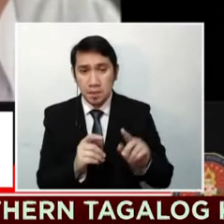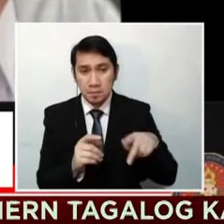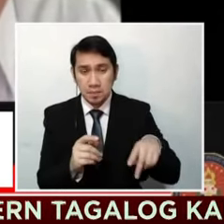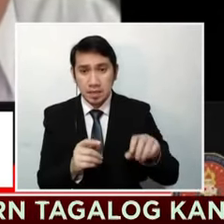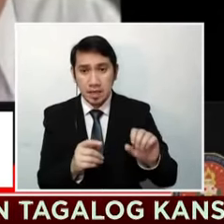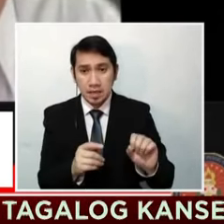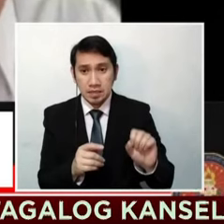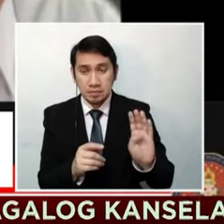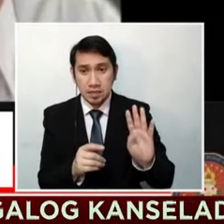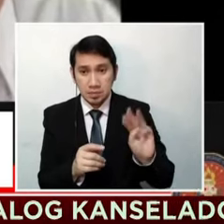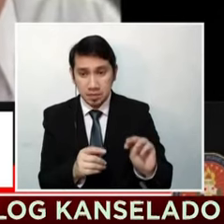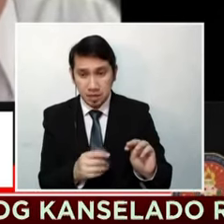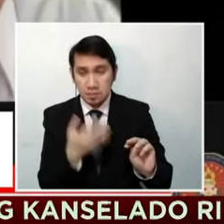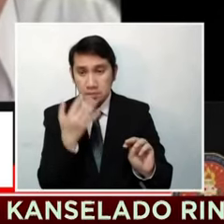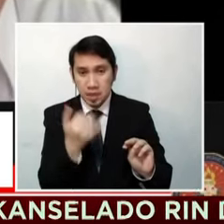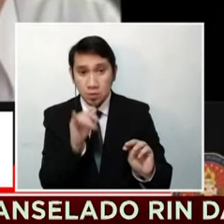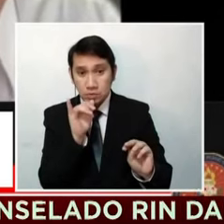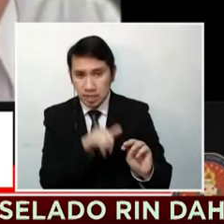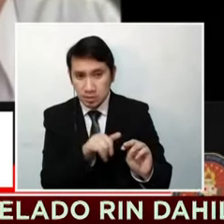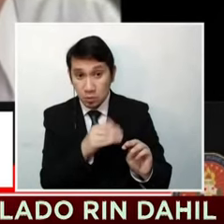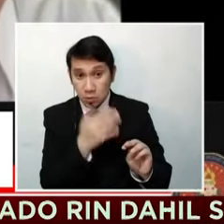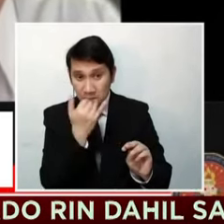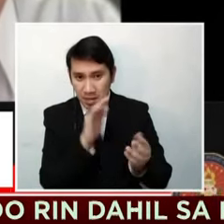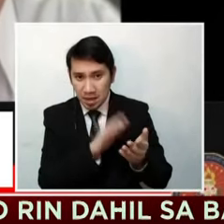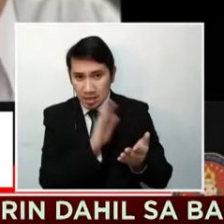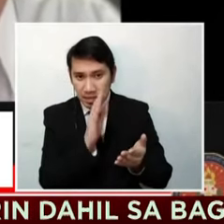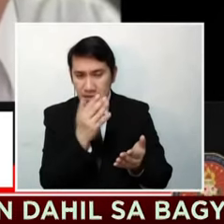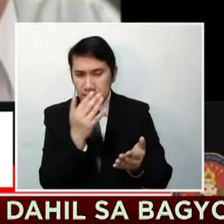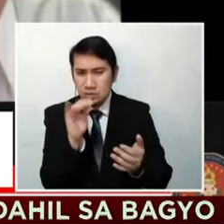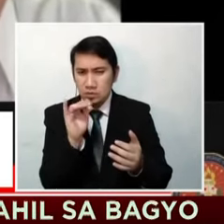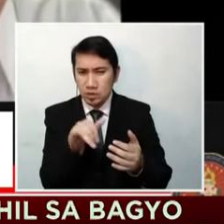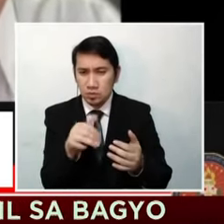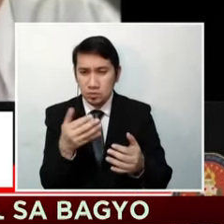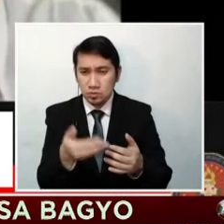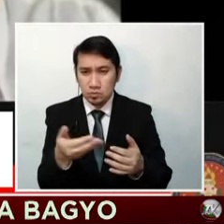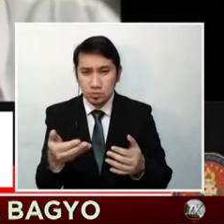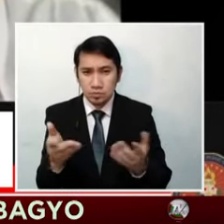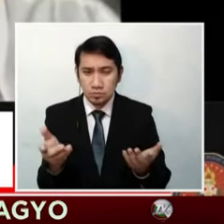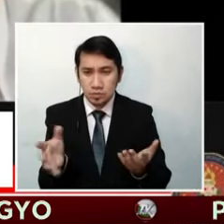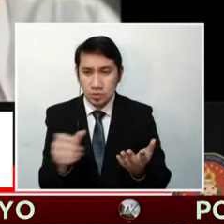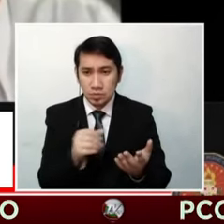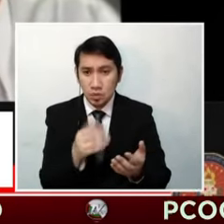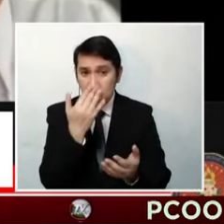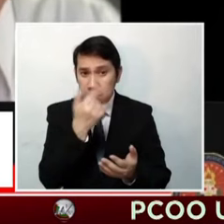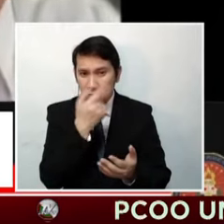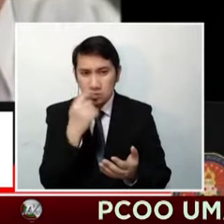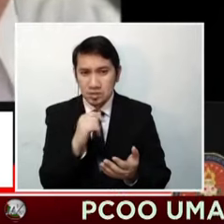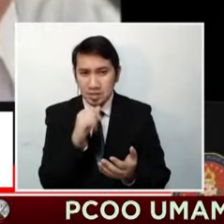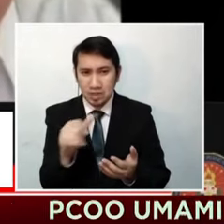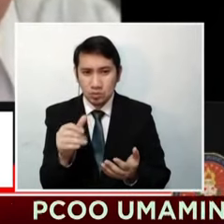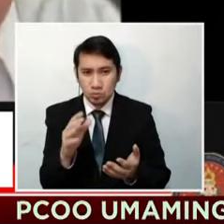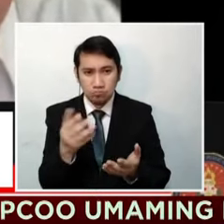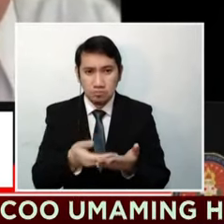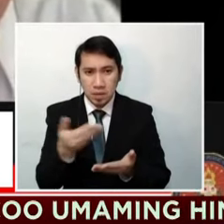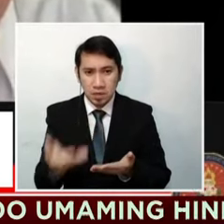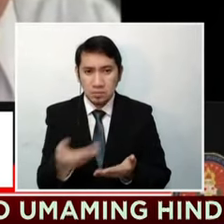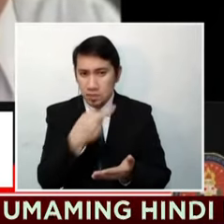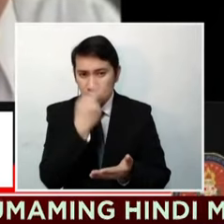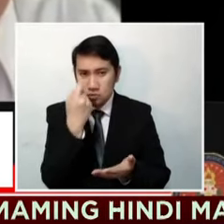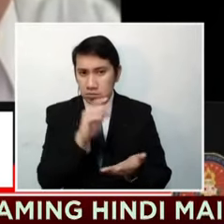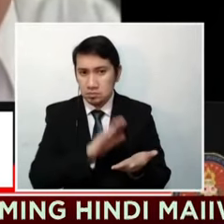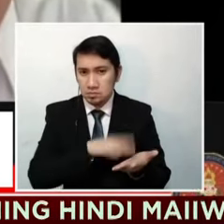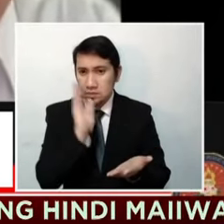mahal. They're faced with a problem with a lot of stock that no one wants to get because it's expensive, and so mapipilitan